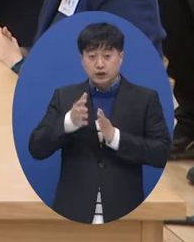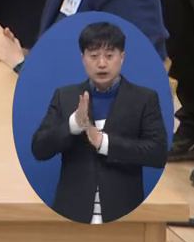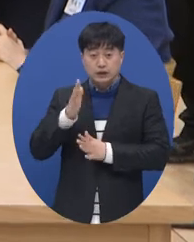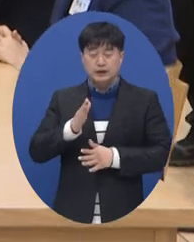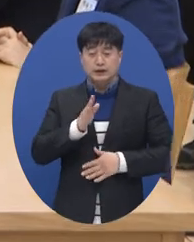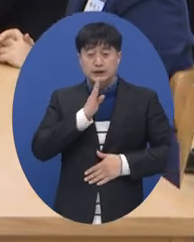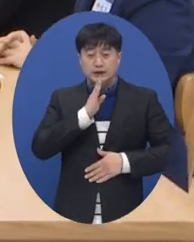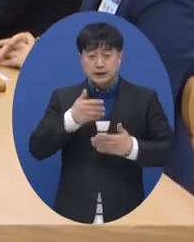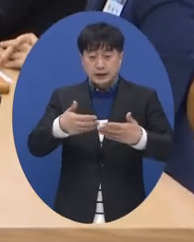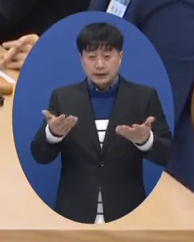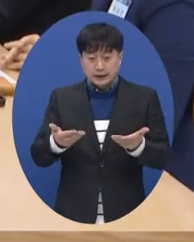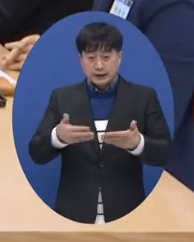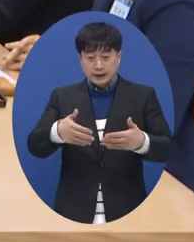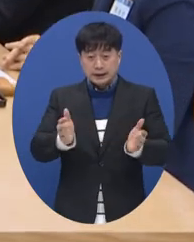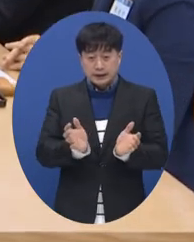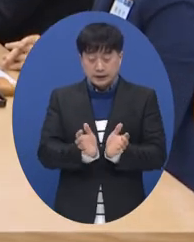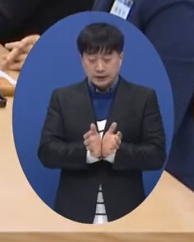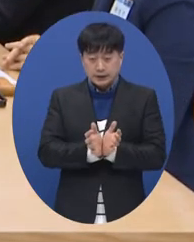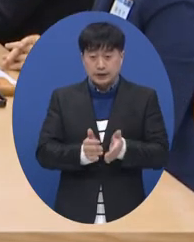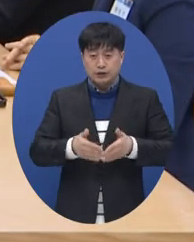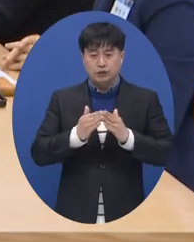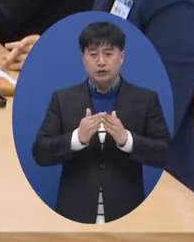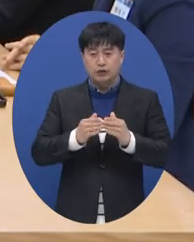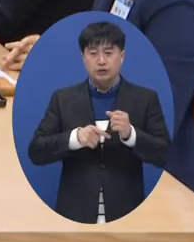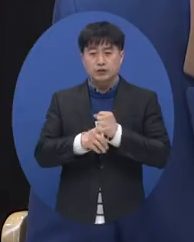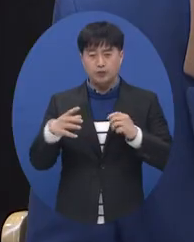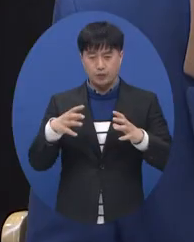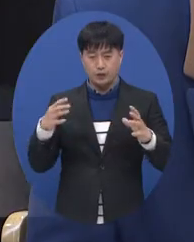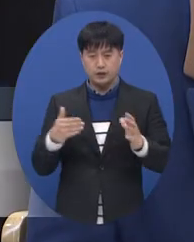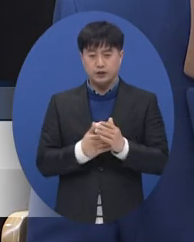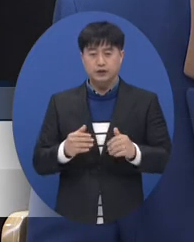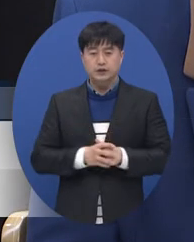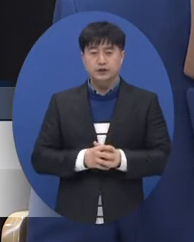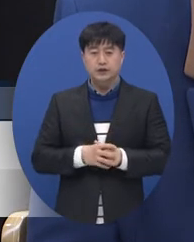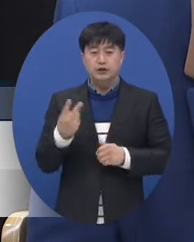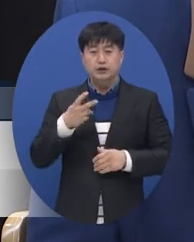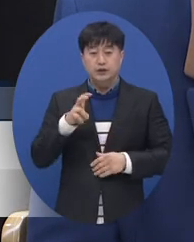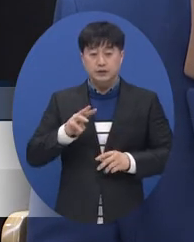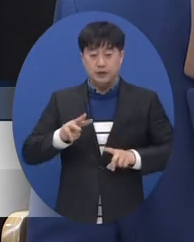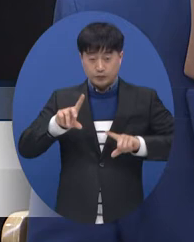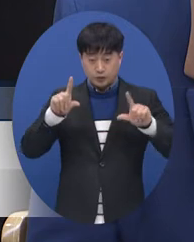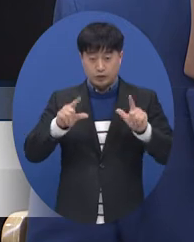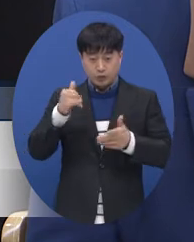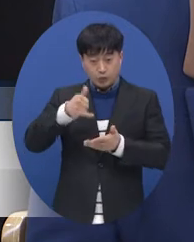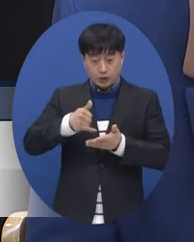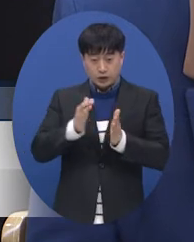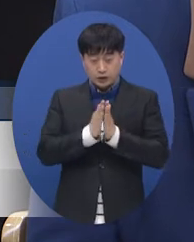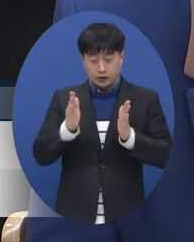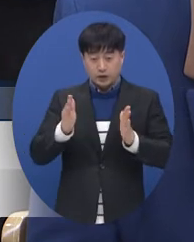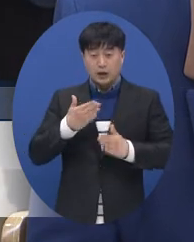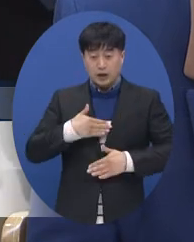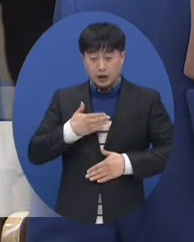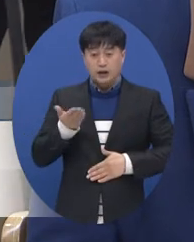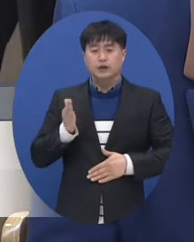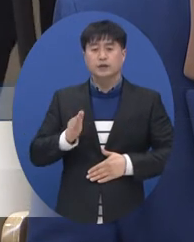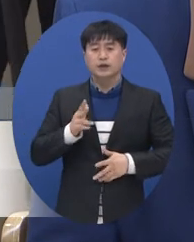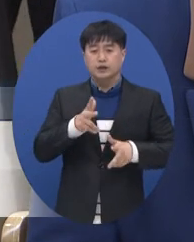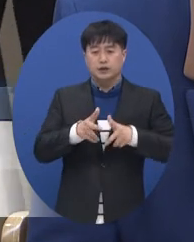수원시는 실무협의체를 구성하는 데도 뜻을 모았습니다. 2023년 착공되는 것으로 알고 있지만